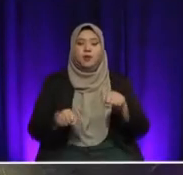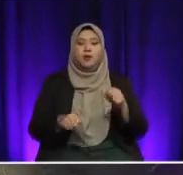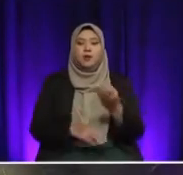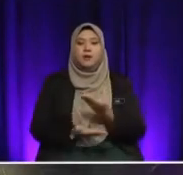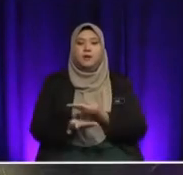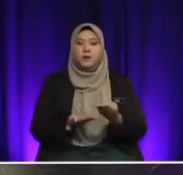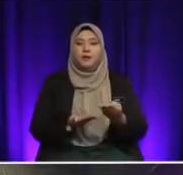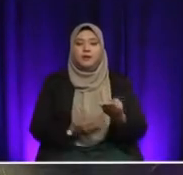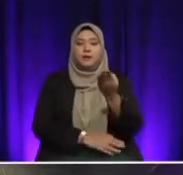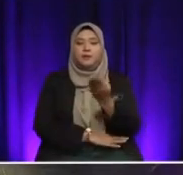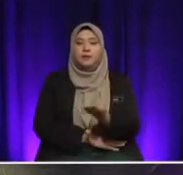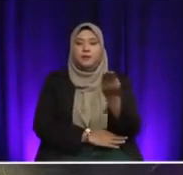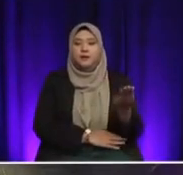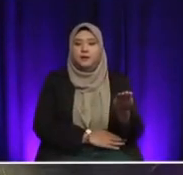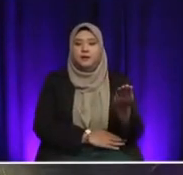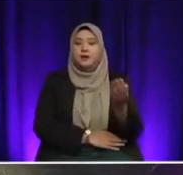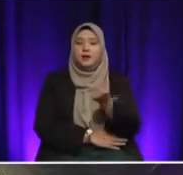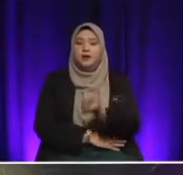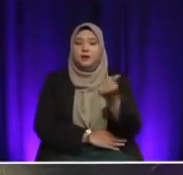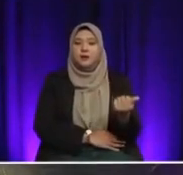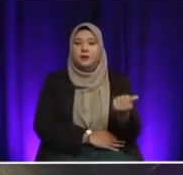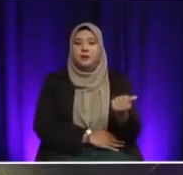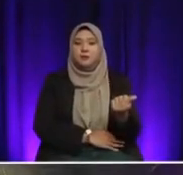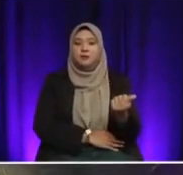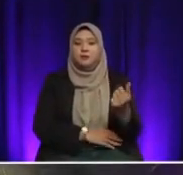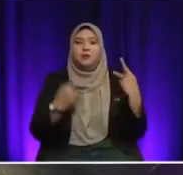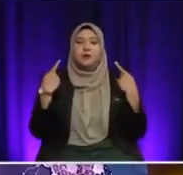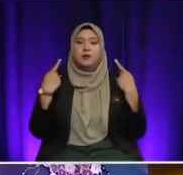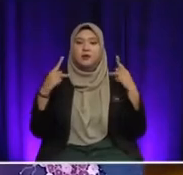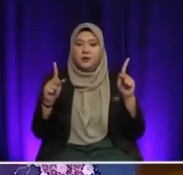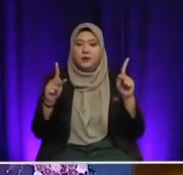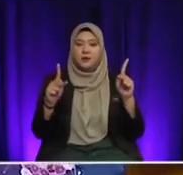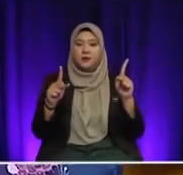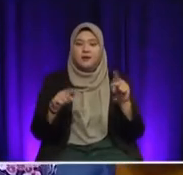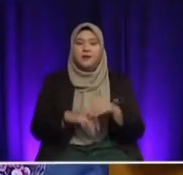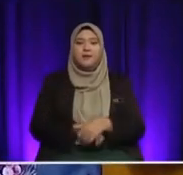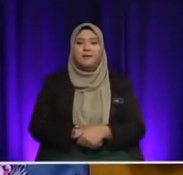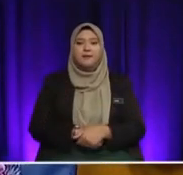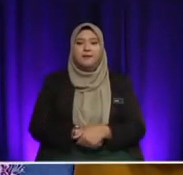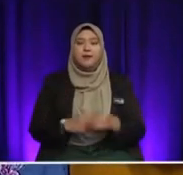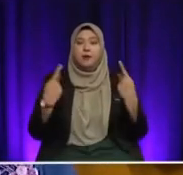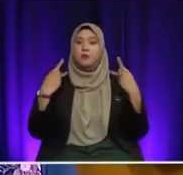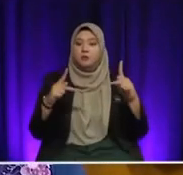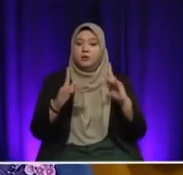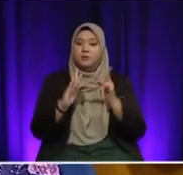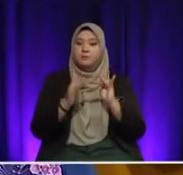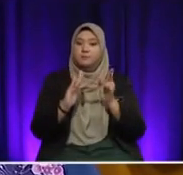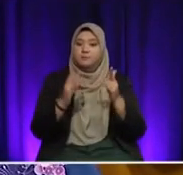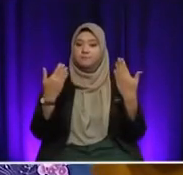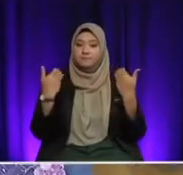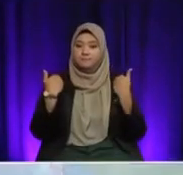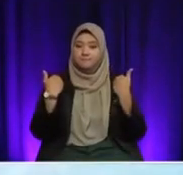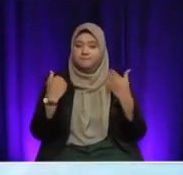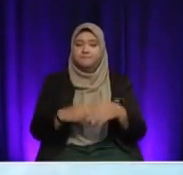Okay, ini contoh soalan yang kita boleh tanya berkaitan dengan bahan dan alatan. Okay, ini contoh untuk soalan bahan. Okay,